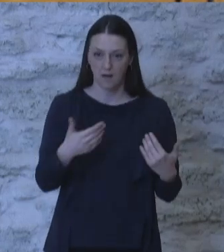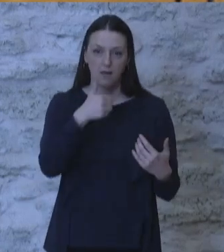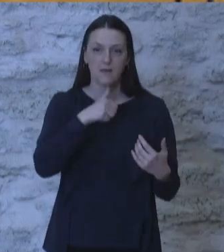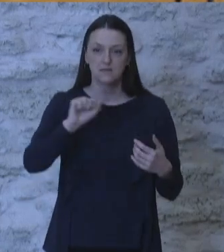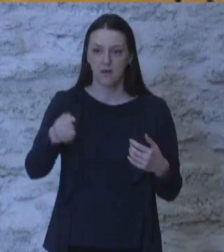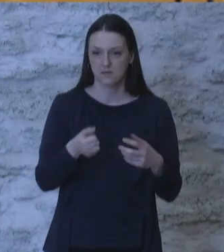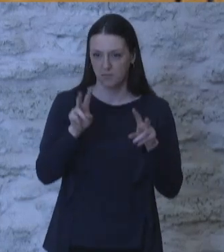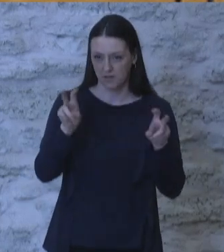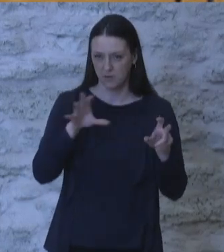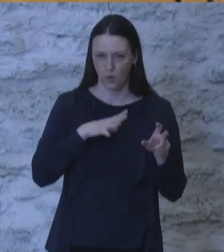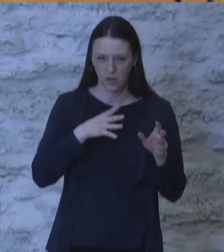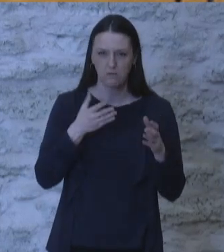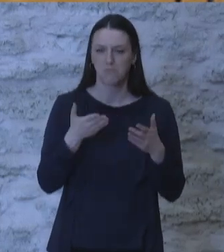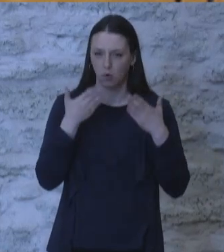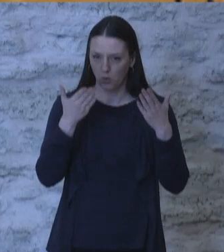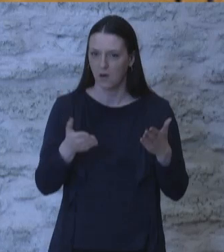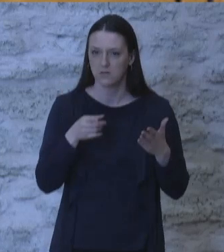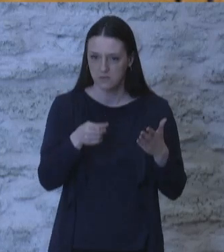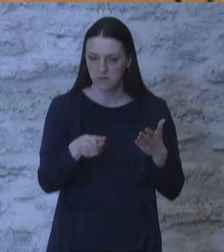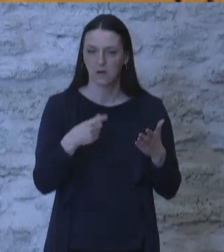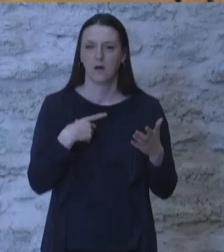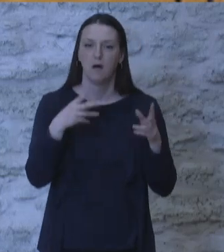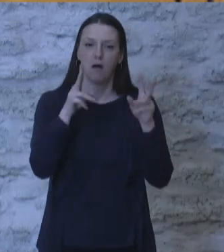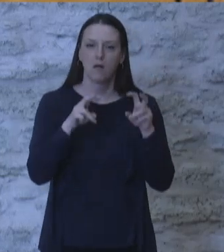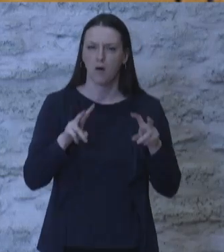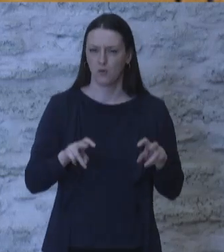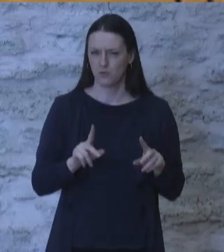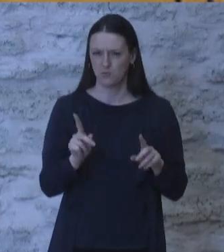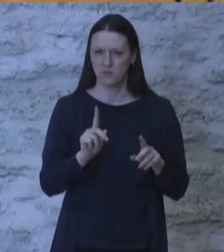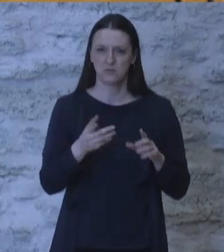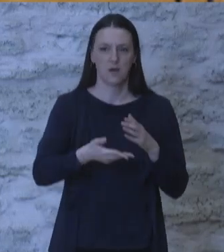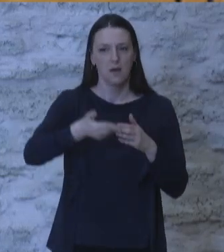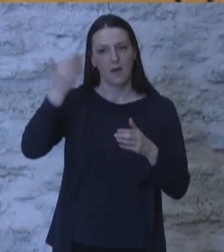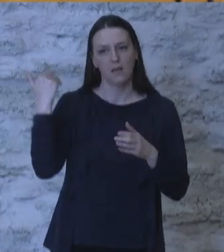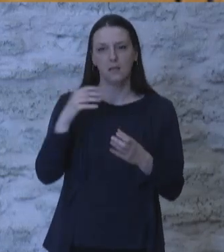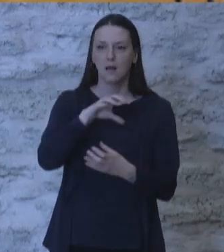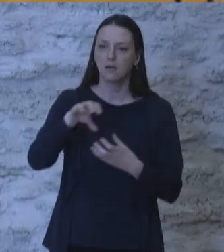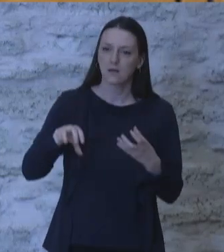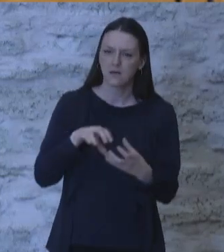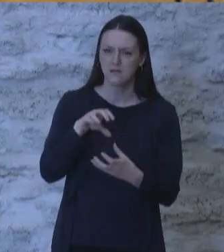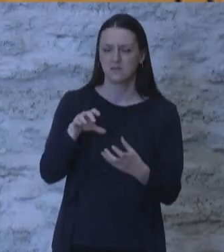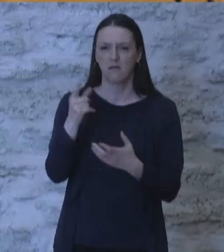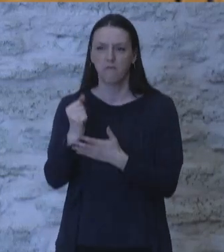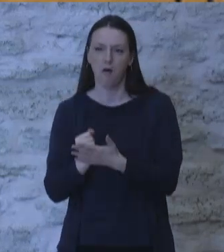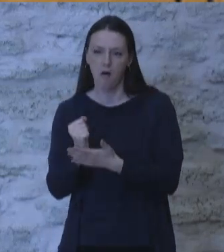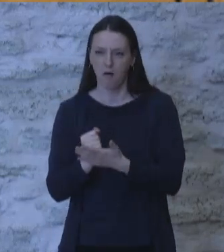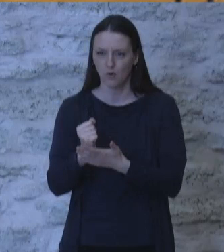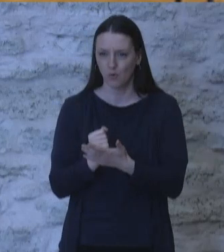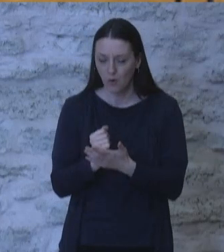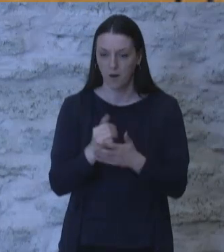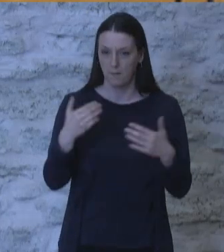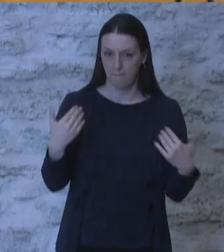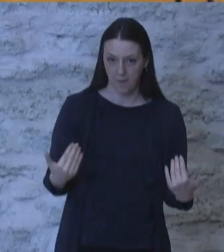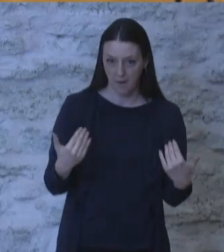analüüsis seda, et kuidas olid enne kriisi kõik võimalike isikukaitsevahendite varud ja hindas selle varude